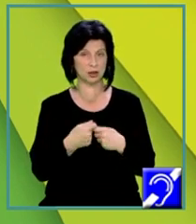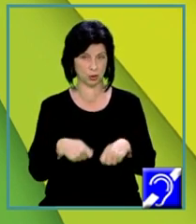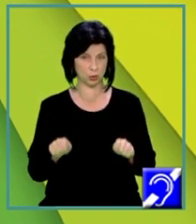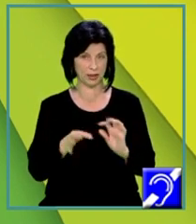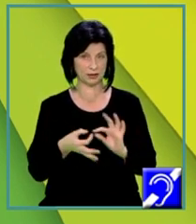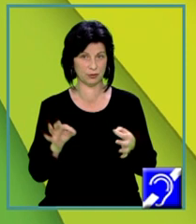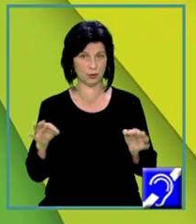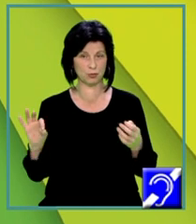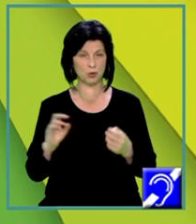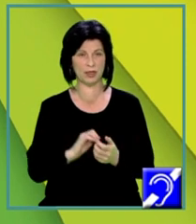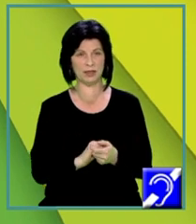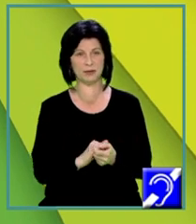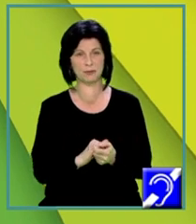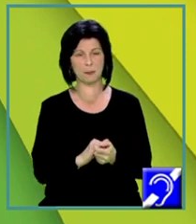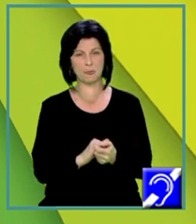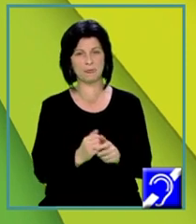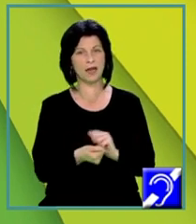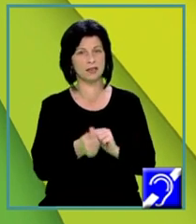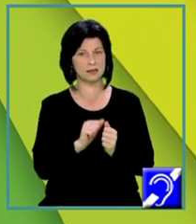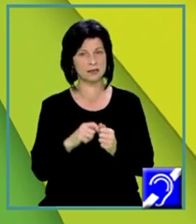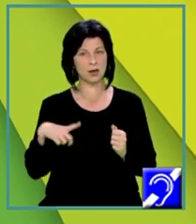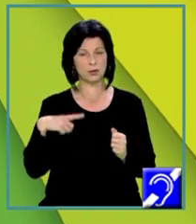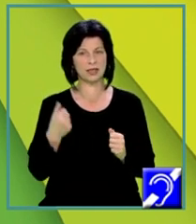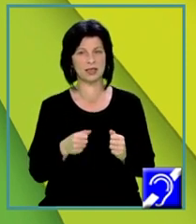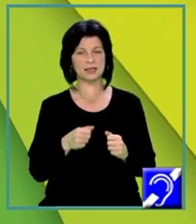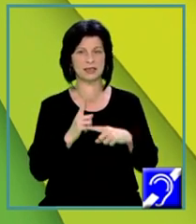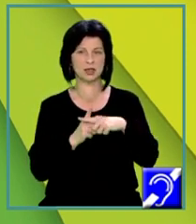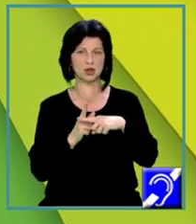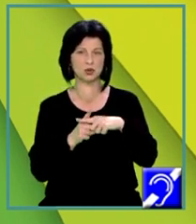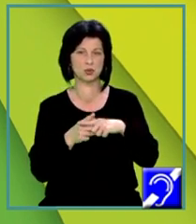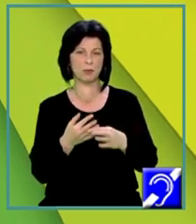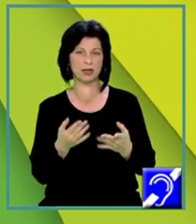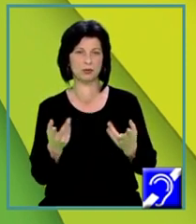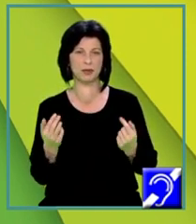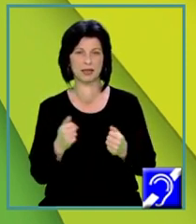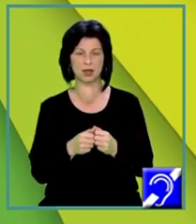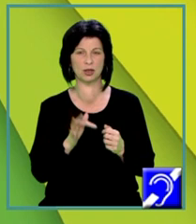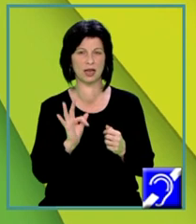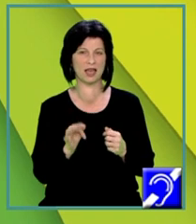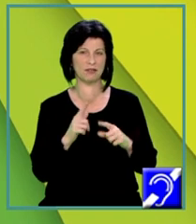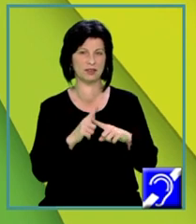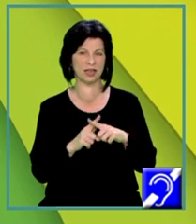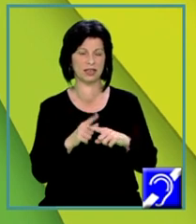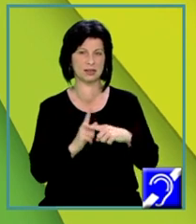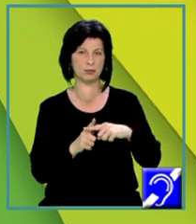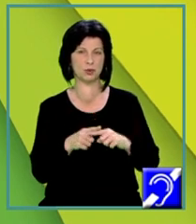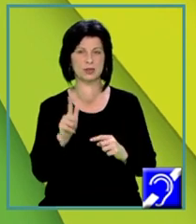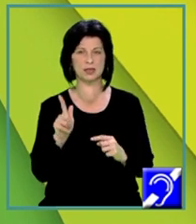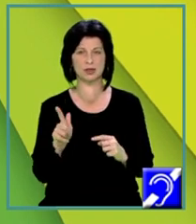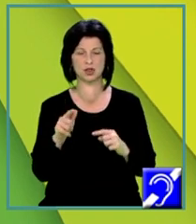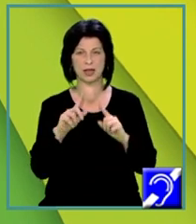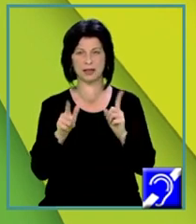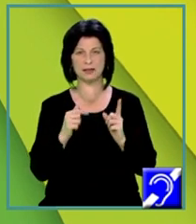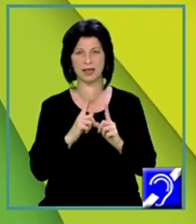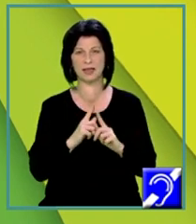sau este suma numerelor f de x plus de x totul plus hdx Da Dar aici vorbim de adunarea